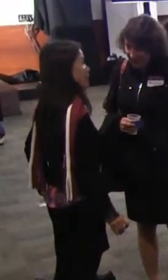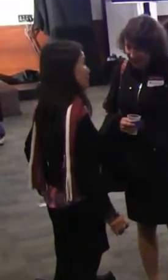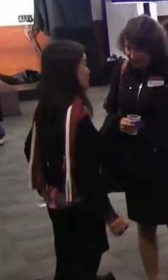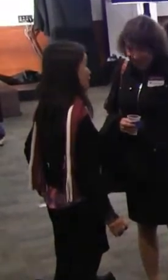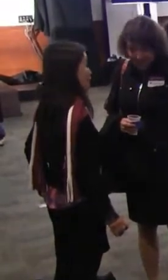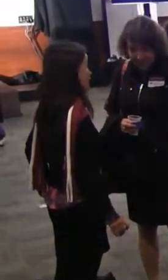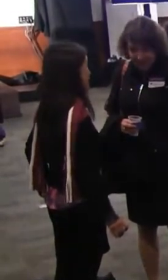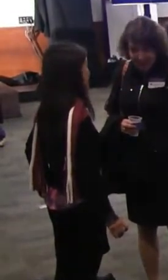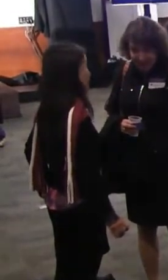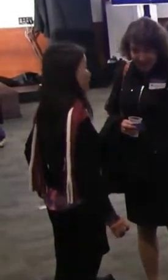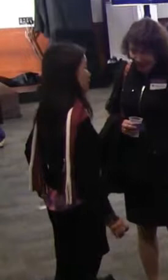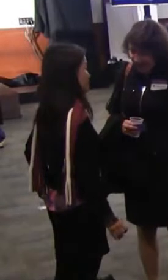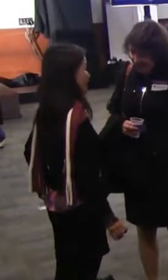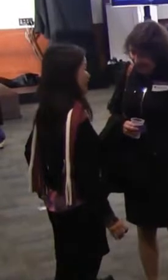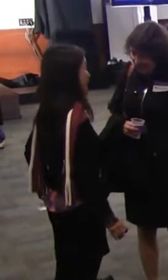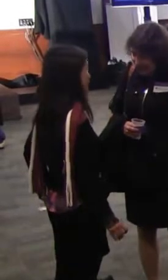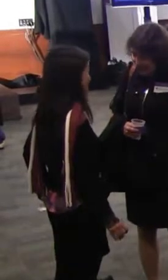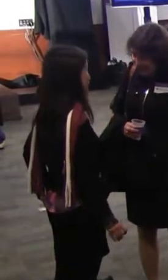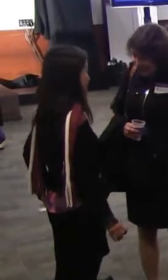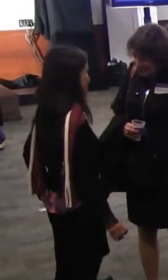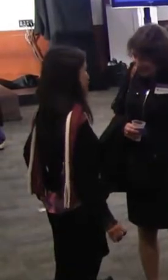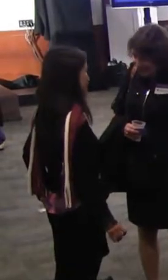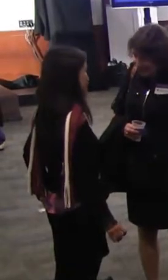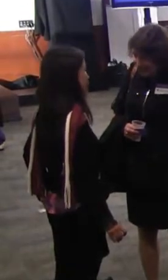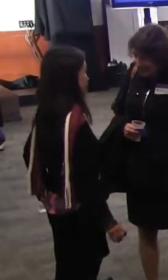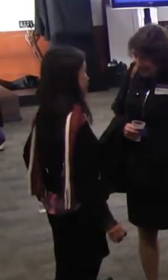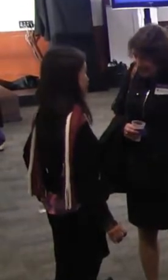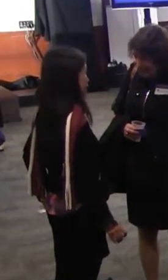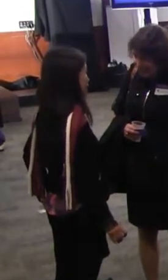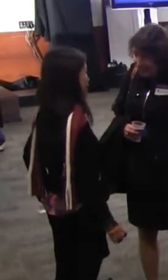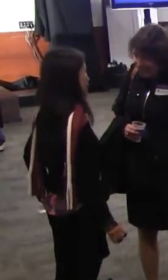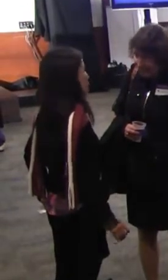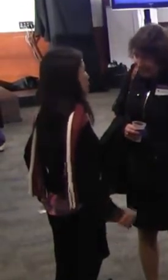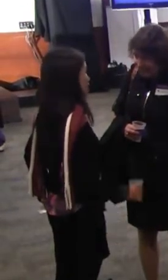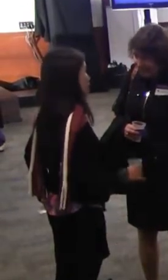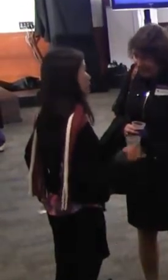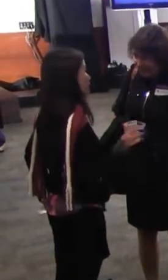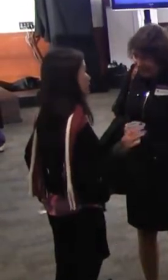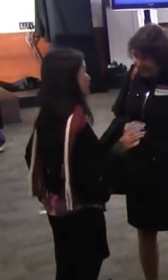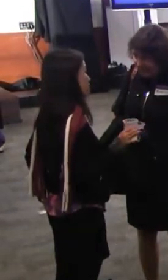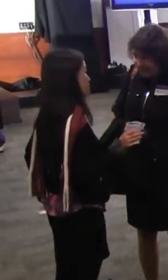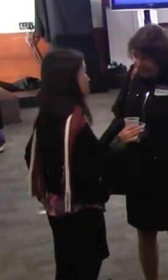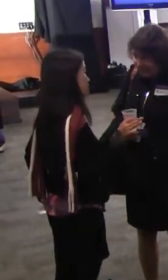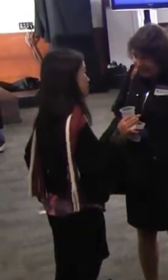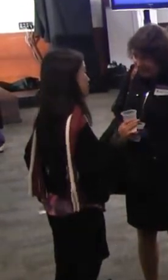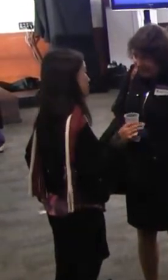ẹni Ọlọ́run bá ń ṣọ́ kó ṣọ́ra.